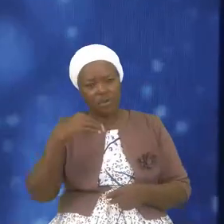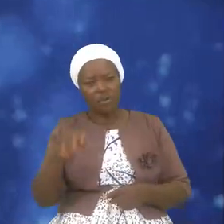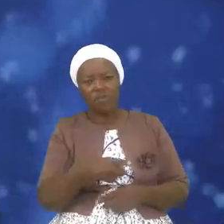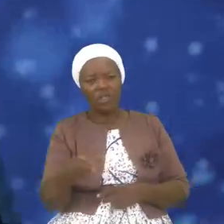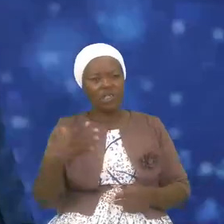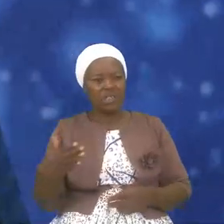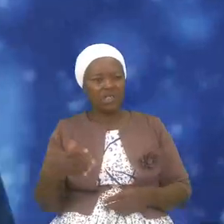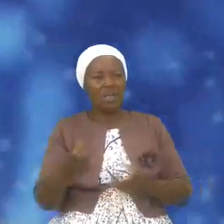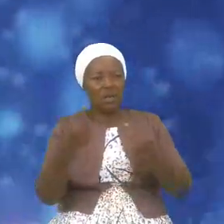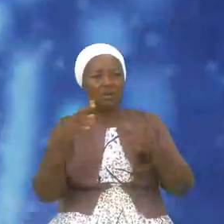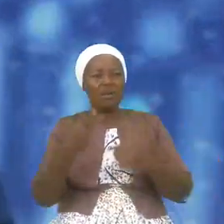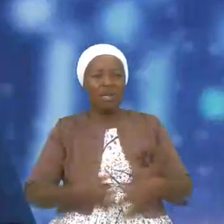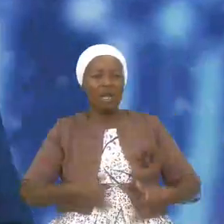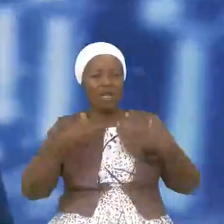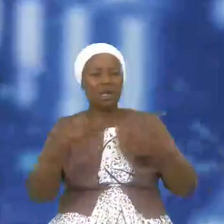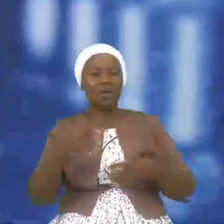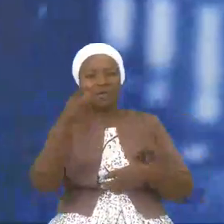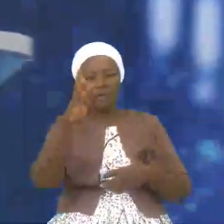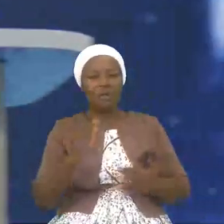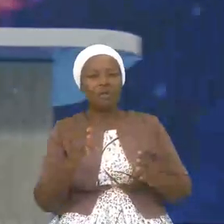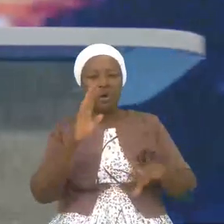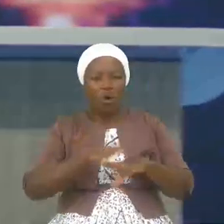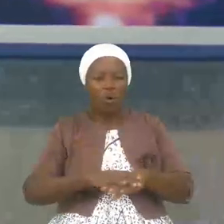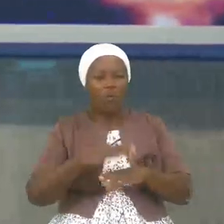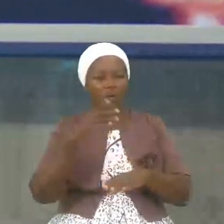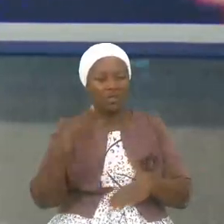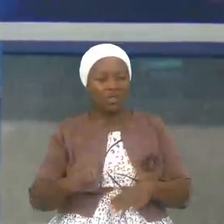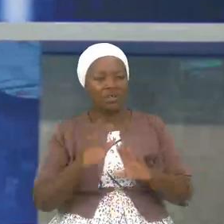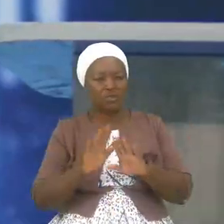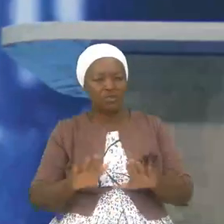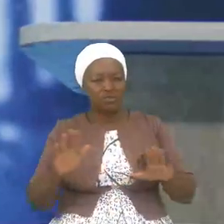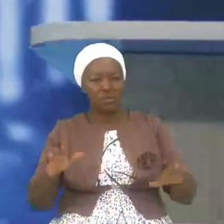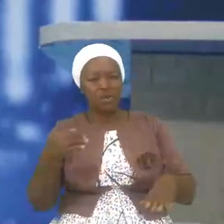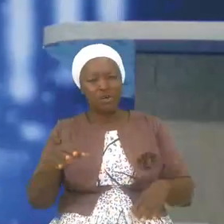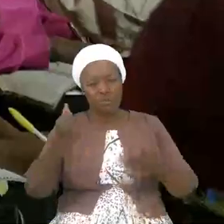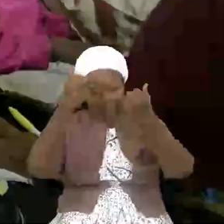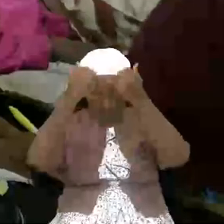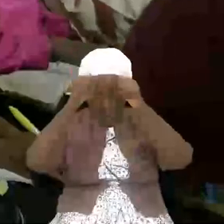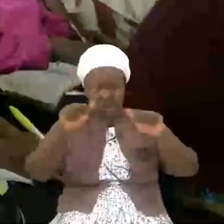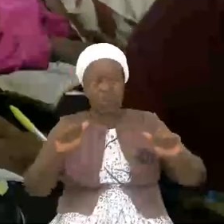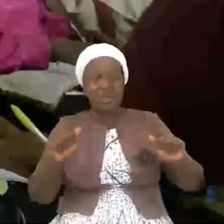colère de Dieu vient sur les fils de la rébellion.